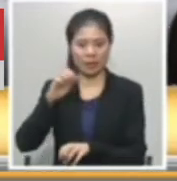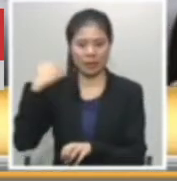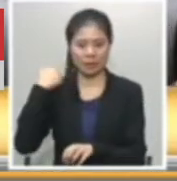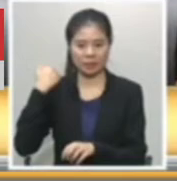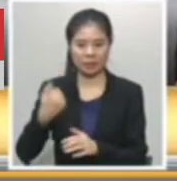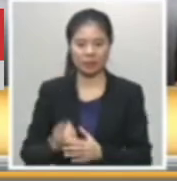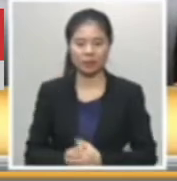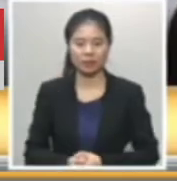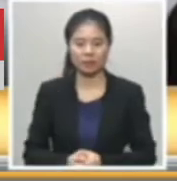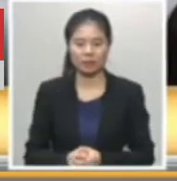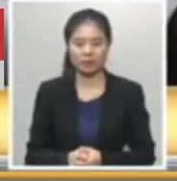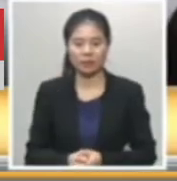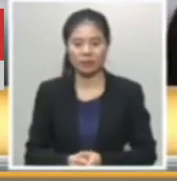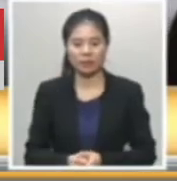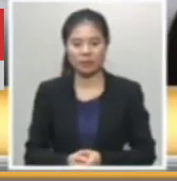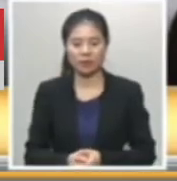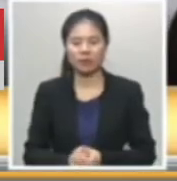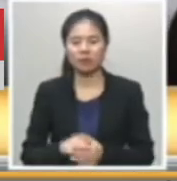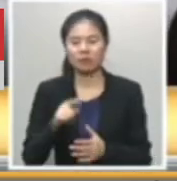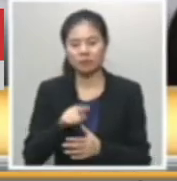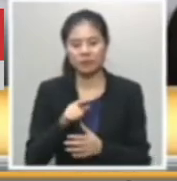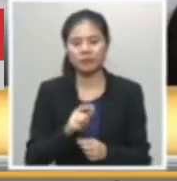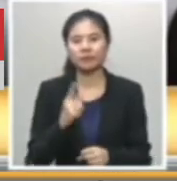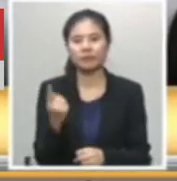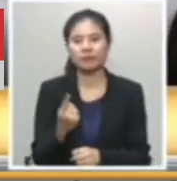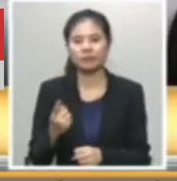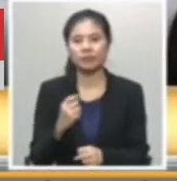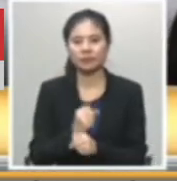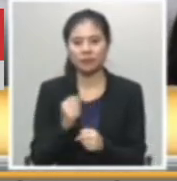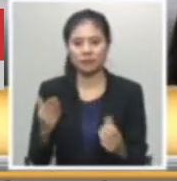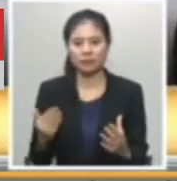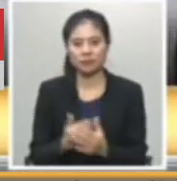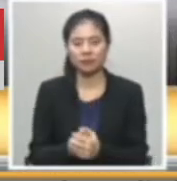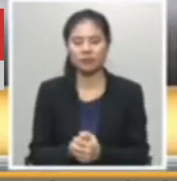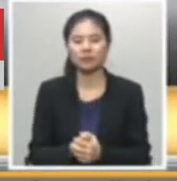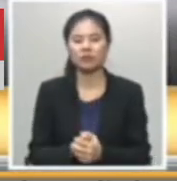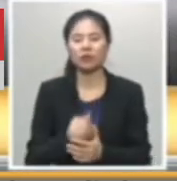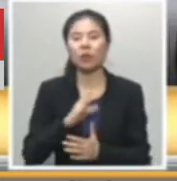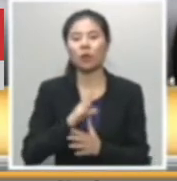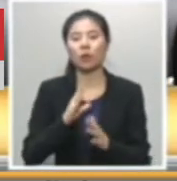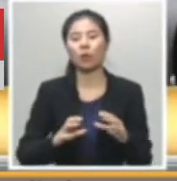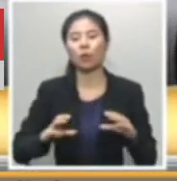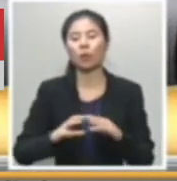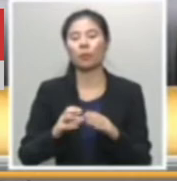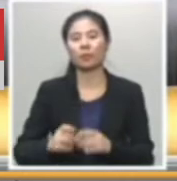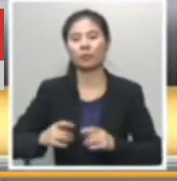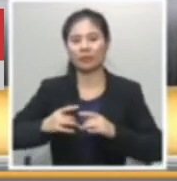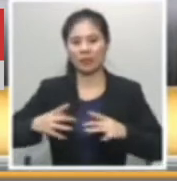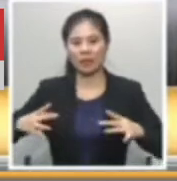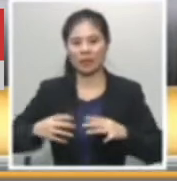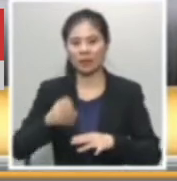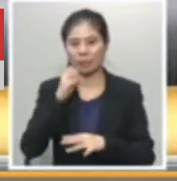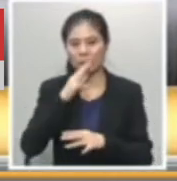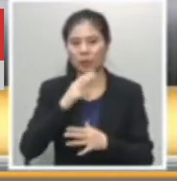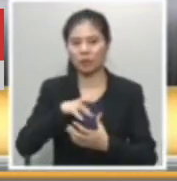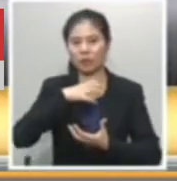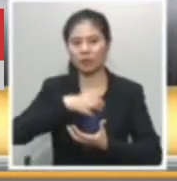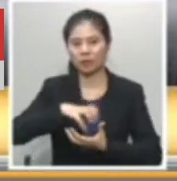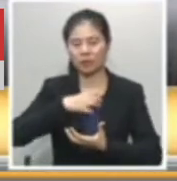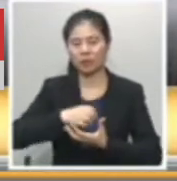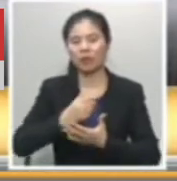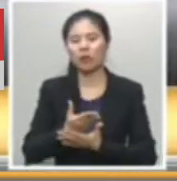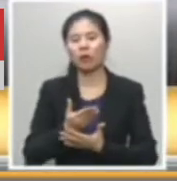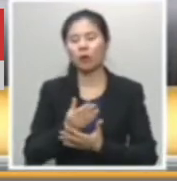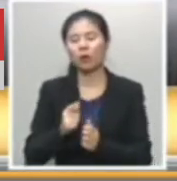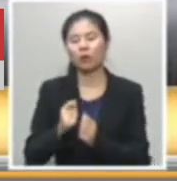ะนั้นเมื่อมันเป็นข้อเท็จจริงเช่นนี้เนี่ยมันก็เป็นอีกมุมหนึ่งของฝ่ายการที่จะต้องสะท้อนภาพผมก็ต้องขออนุ